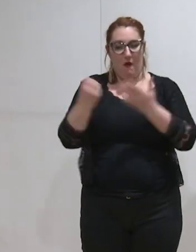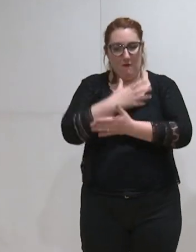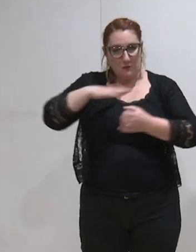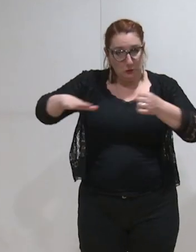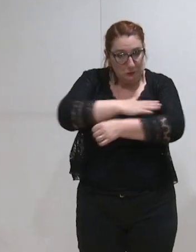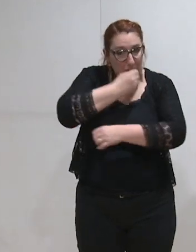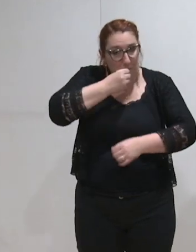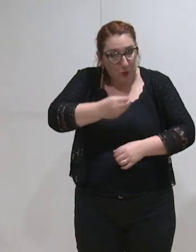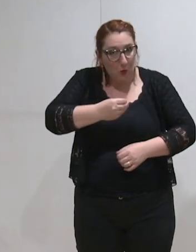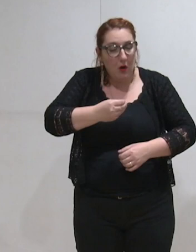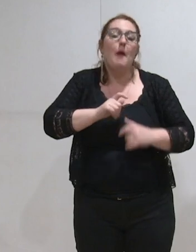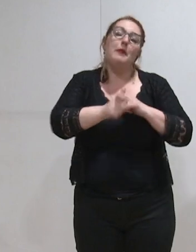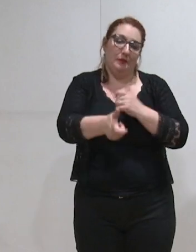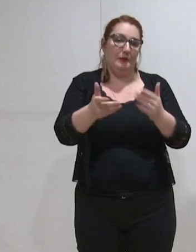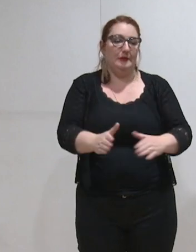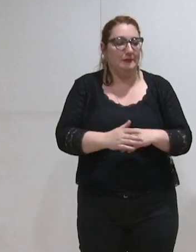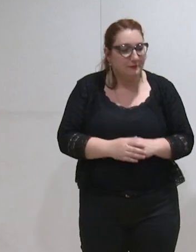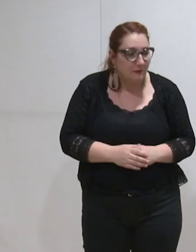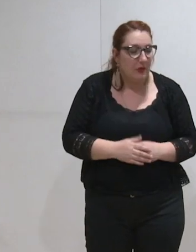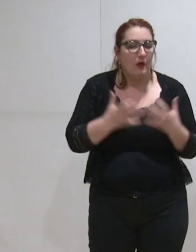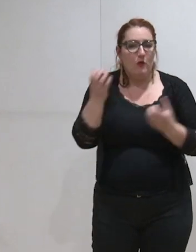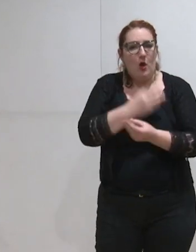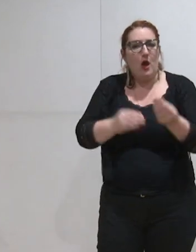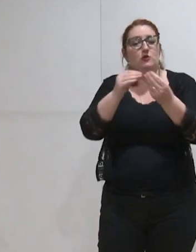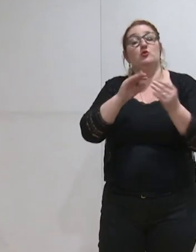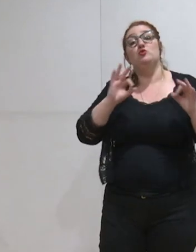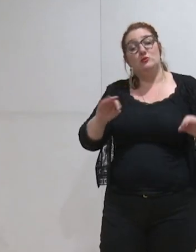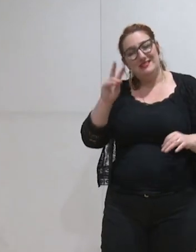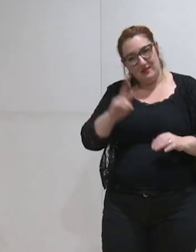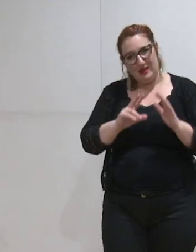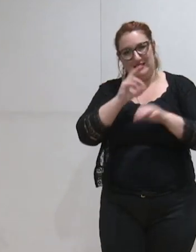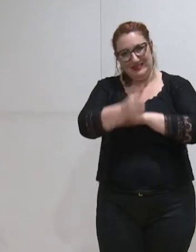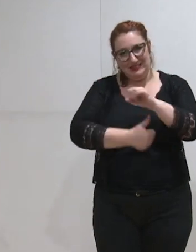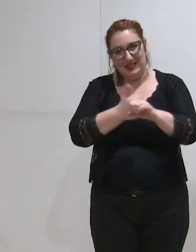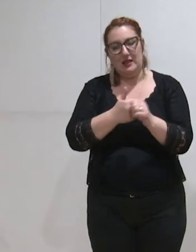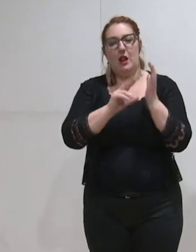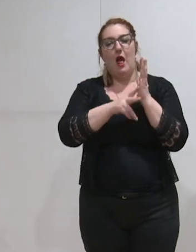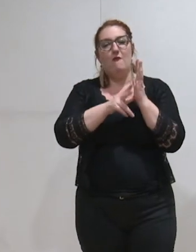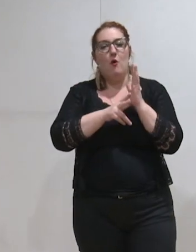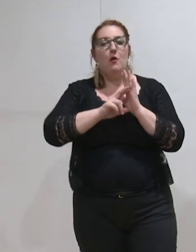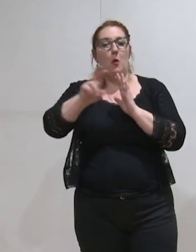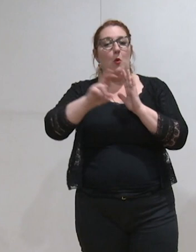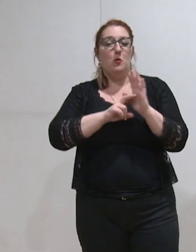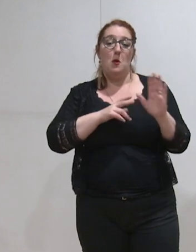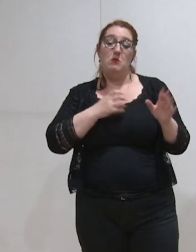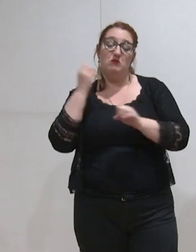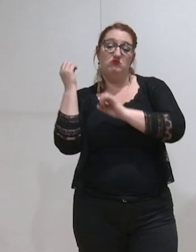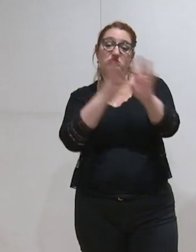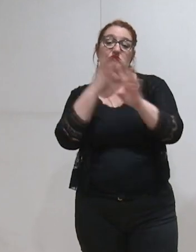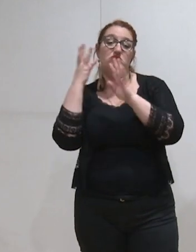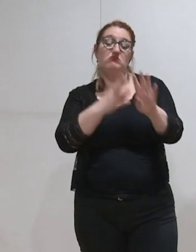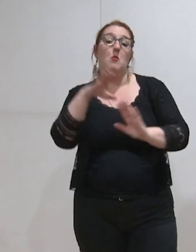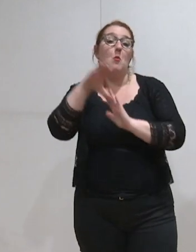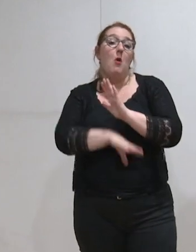simplement compléter en disant que effectivement la foire de Grenoble a moins bien marché que ce qui était attendu